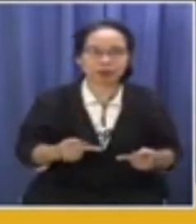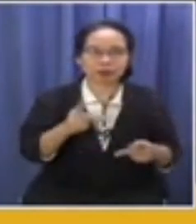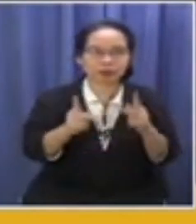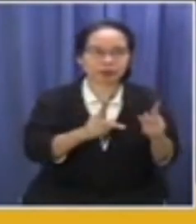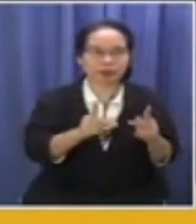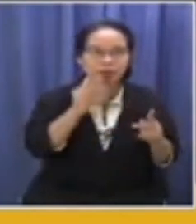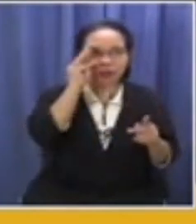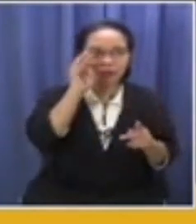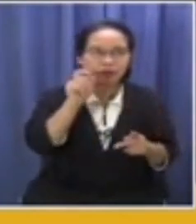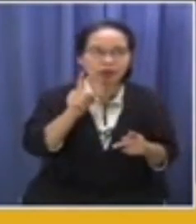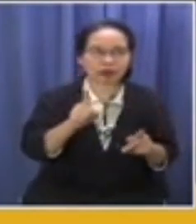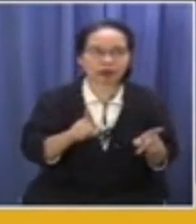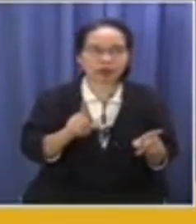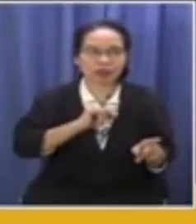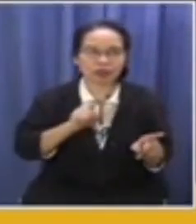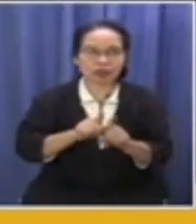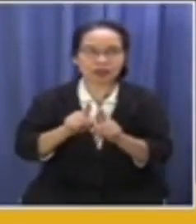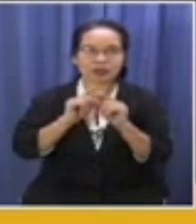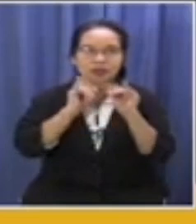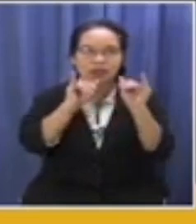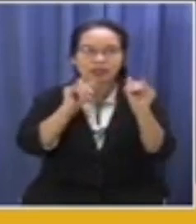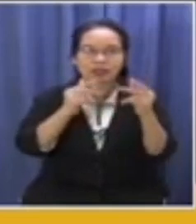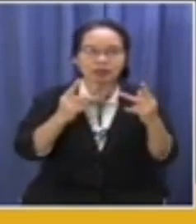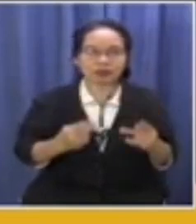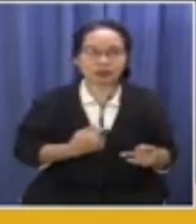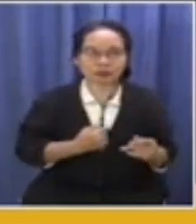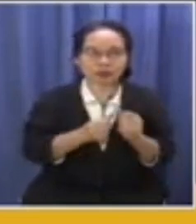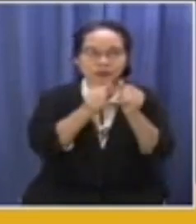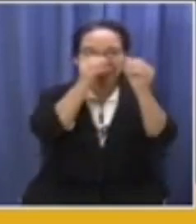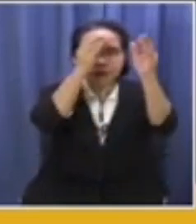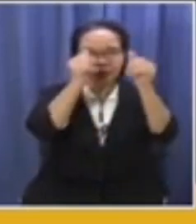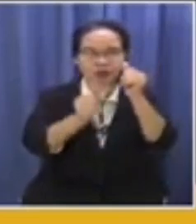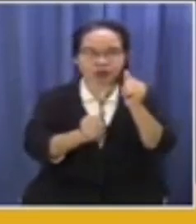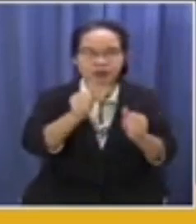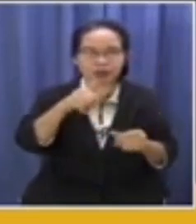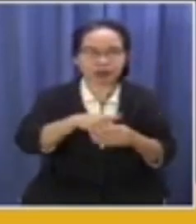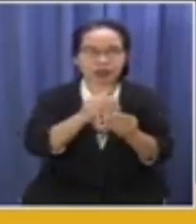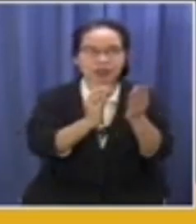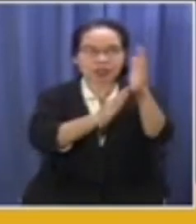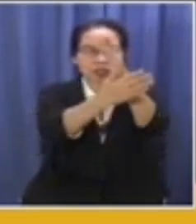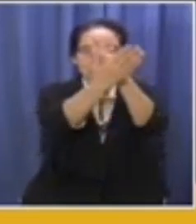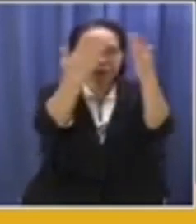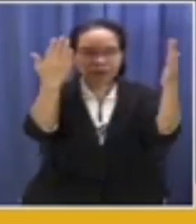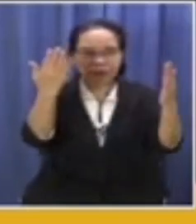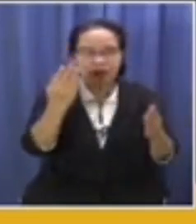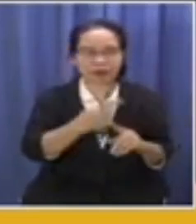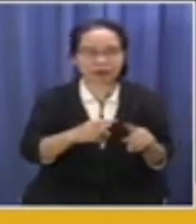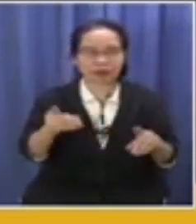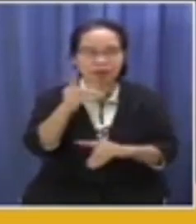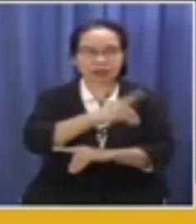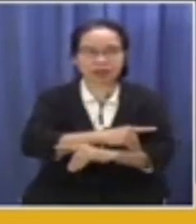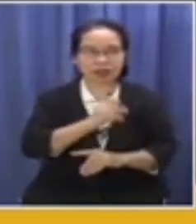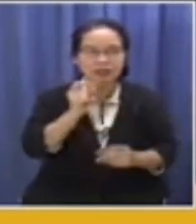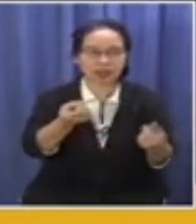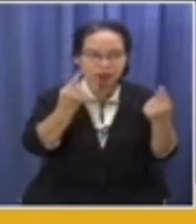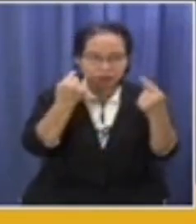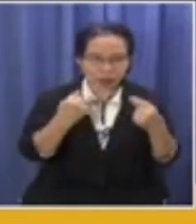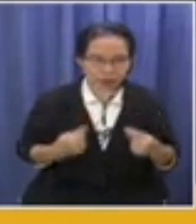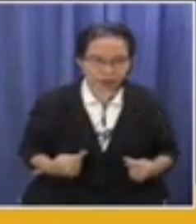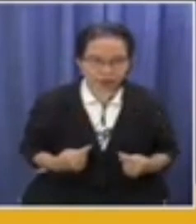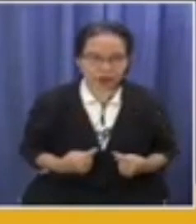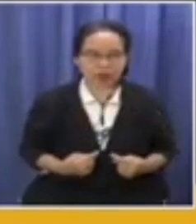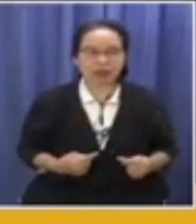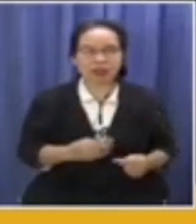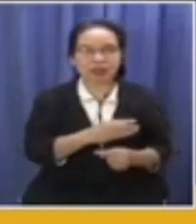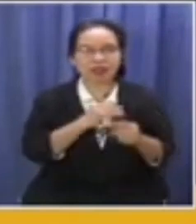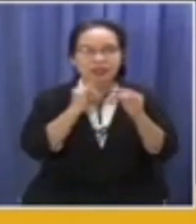ikakaila ko naman siya sa harap ng aking ama na nasa langit merong araw na darating na agag